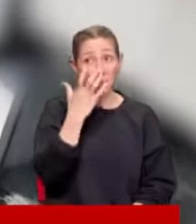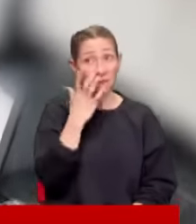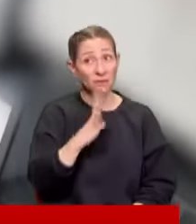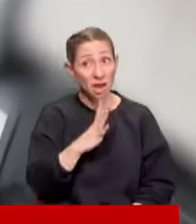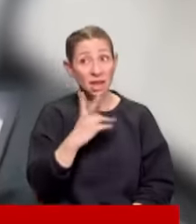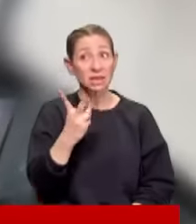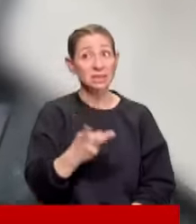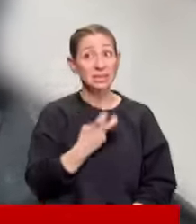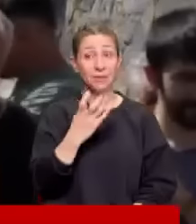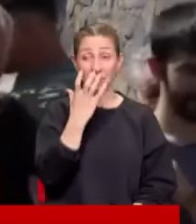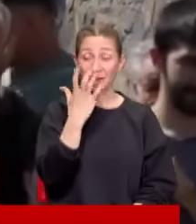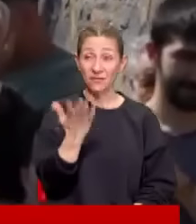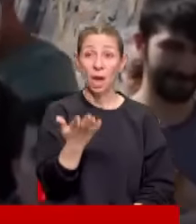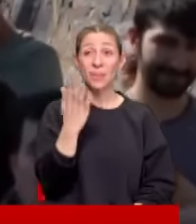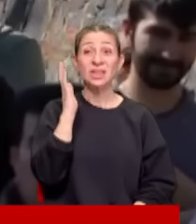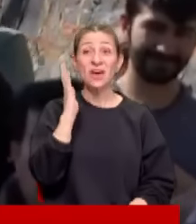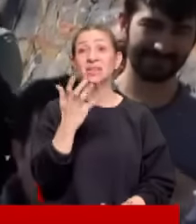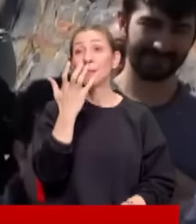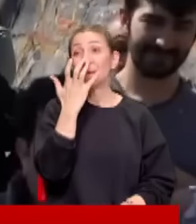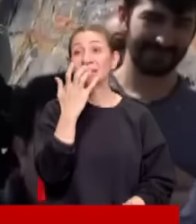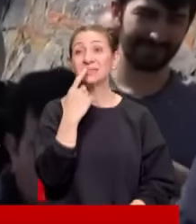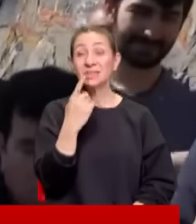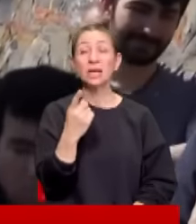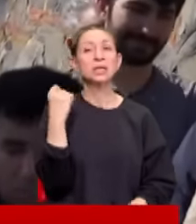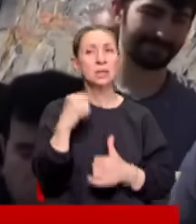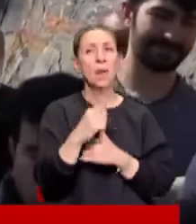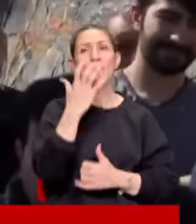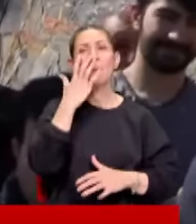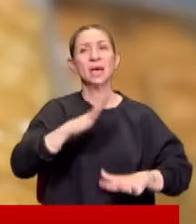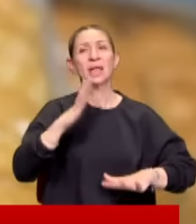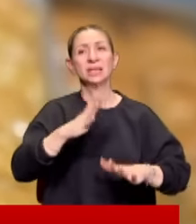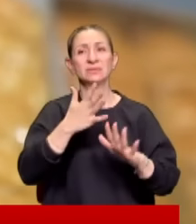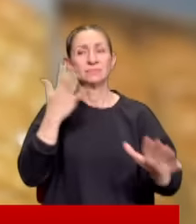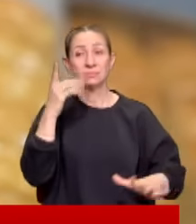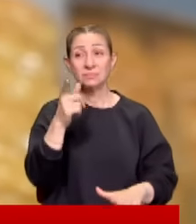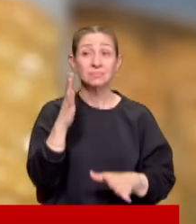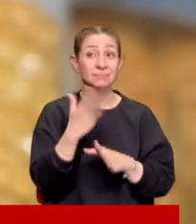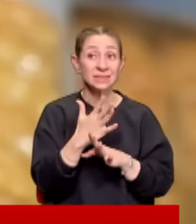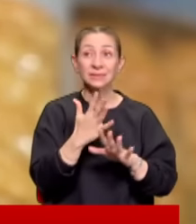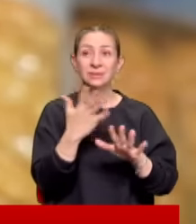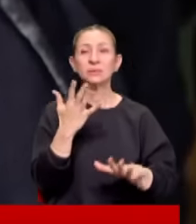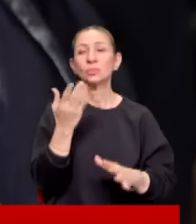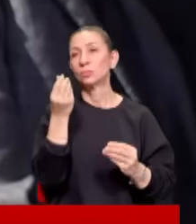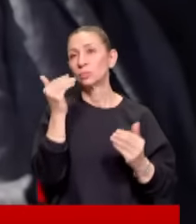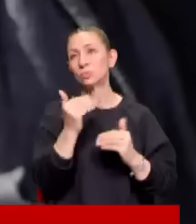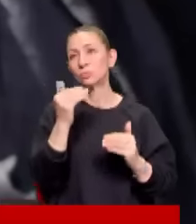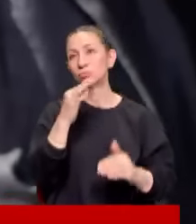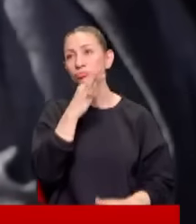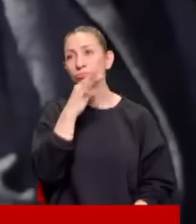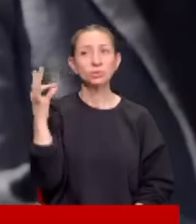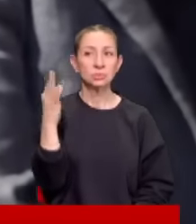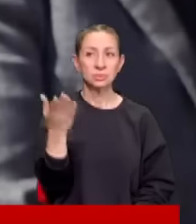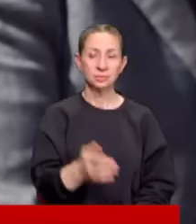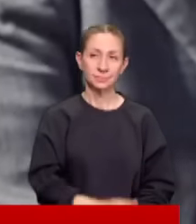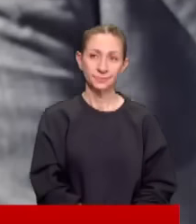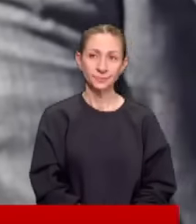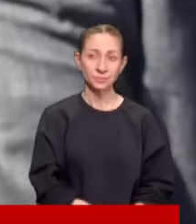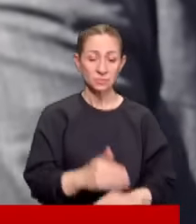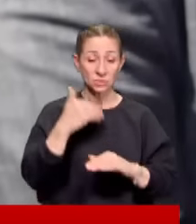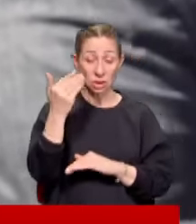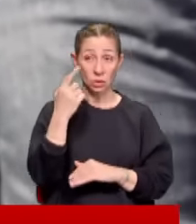oldu, 2 saatte. Ama daha fazla bekle deseler yine beklerdi o kalabalık. Çünkü beklediklerine değdi. Fiyatlar çok uygun.